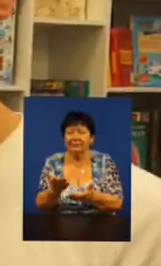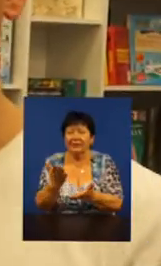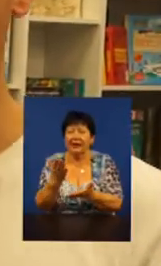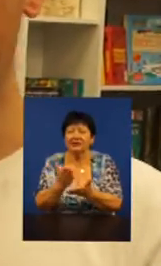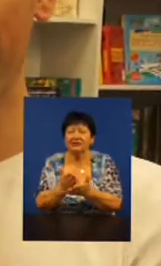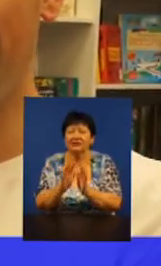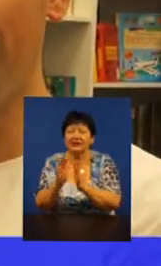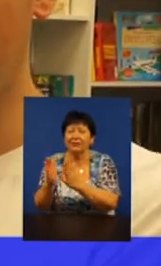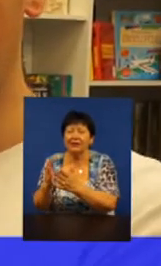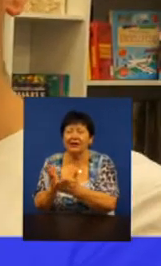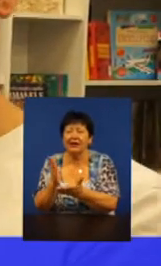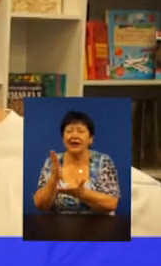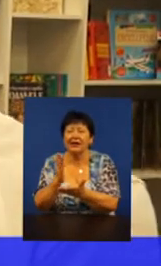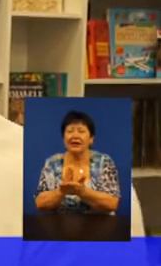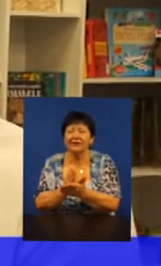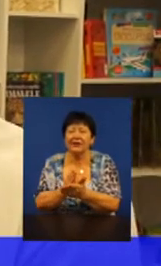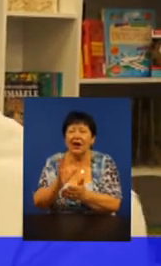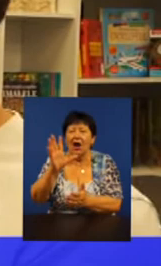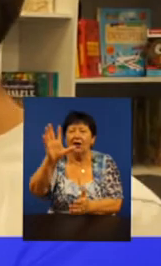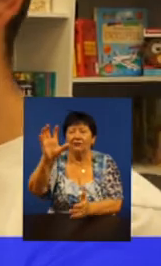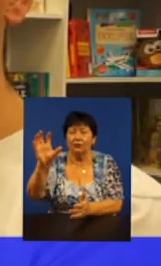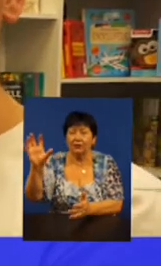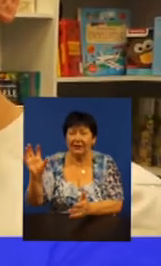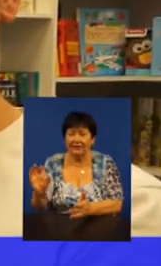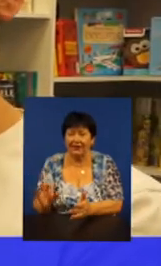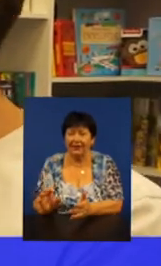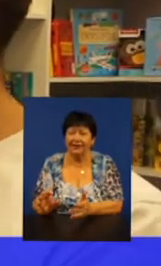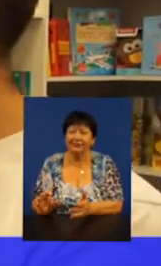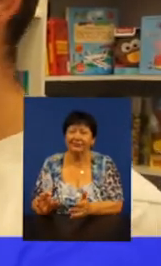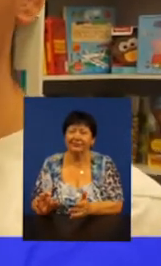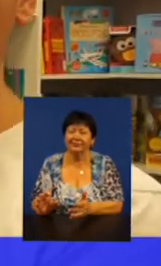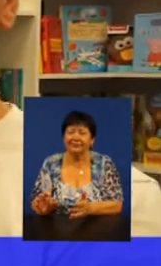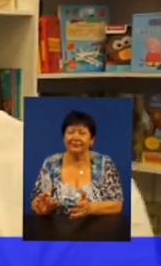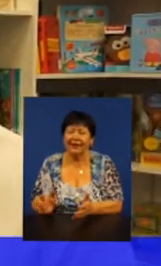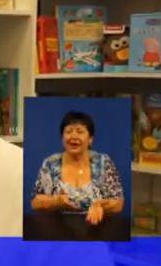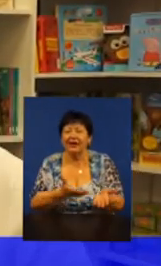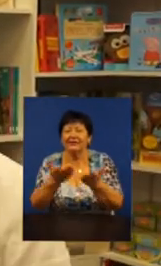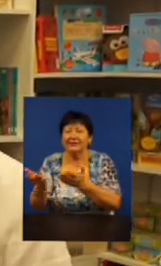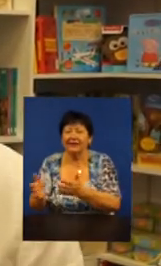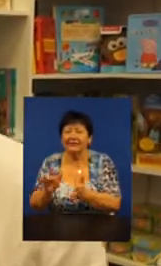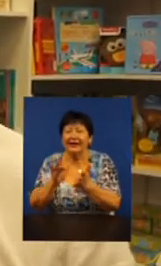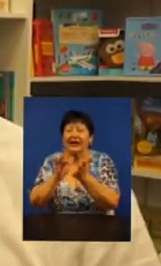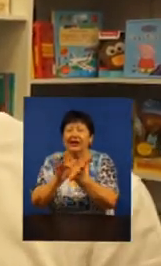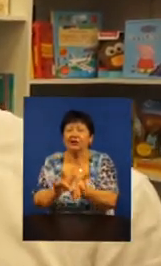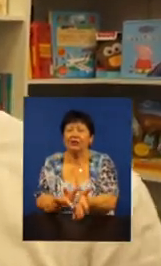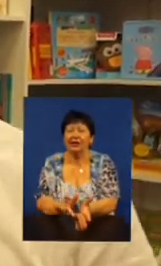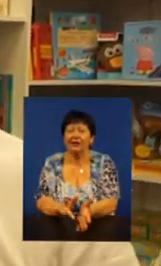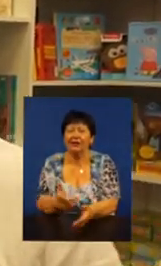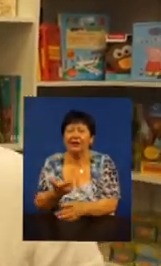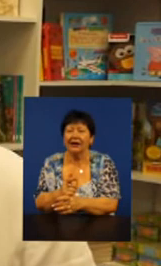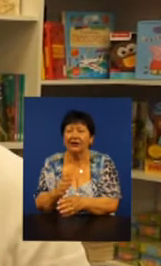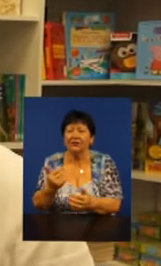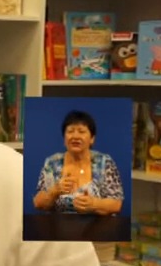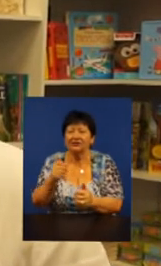în librărie, am instalat această fotografie, acest drum, această invitație la călătorie pe care ne-o